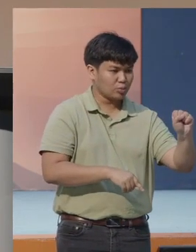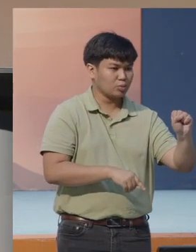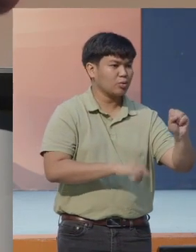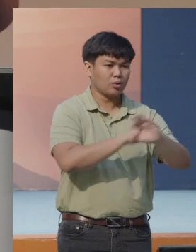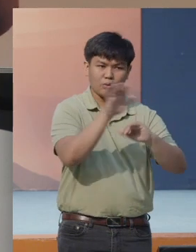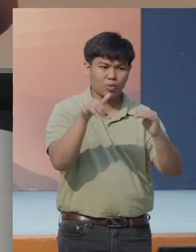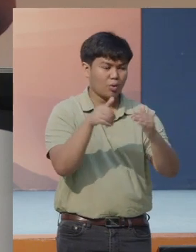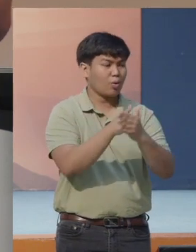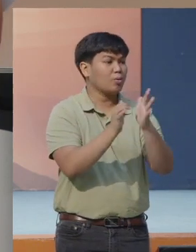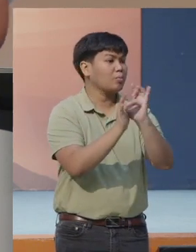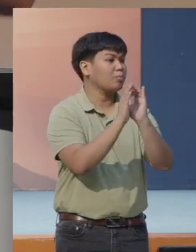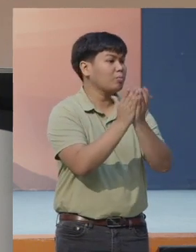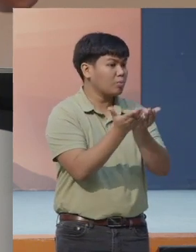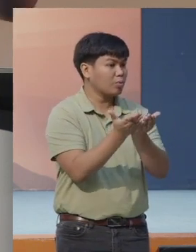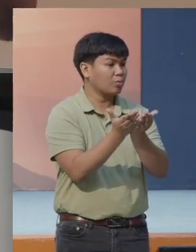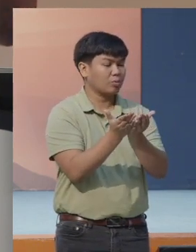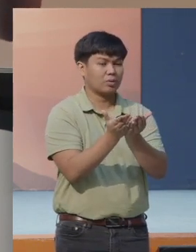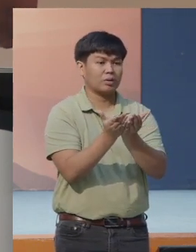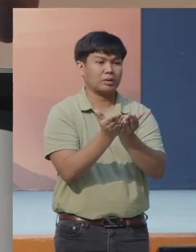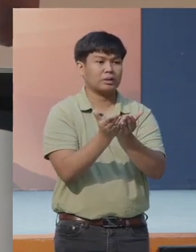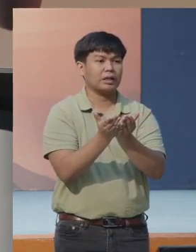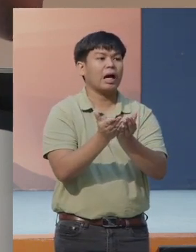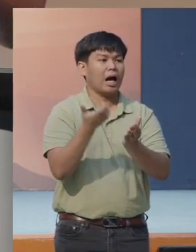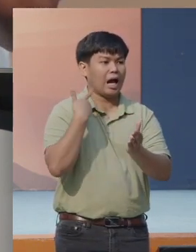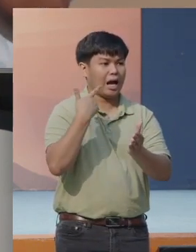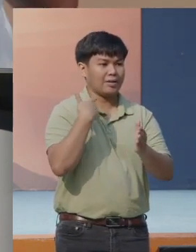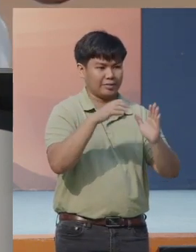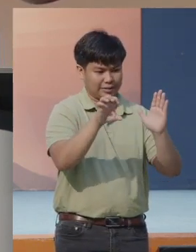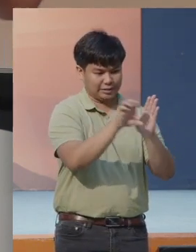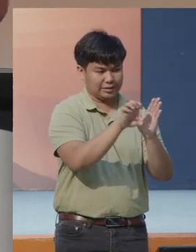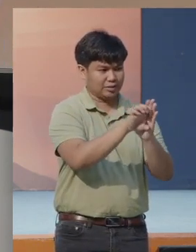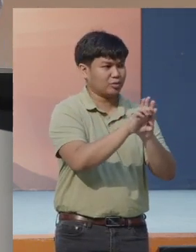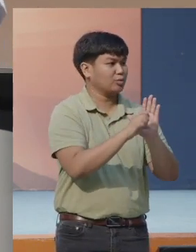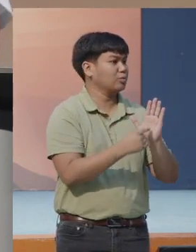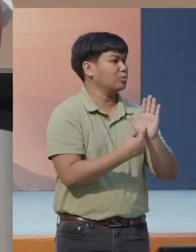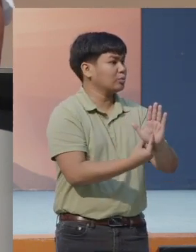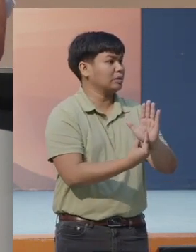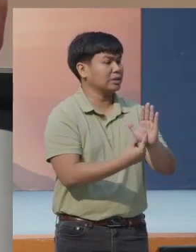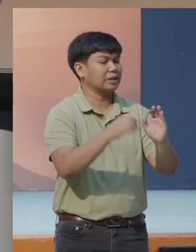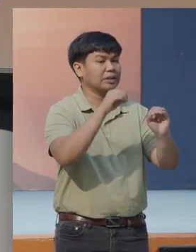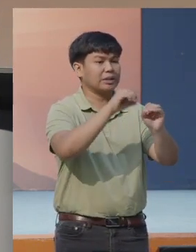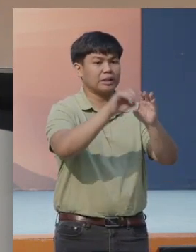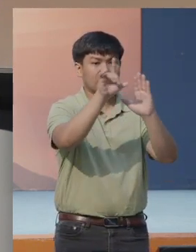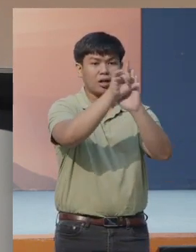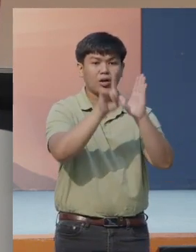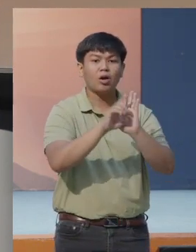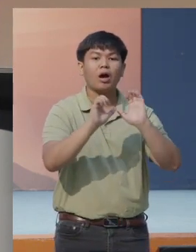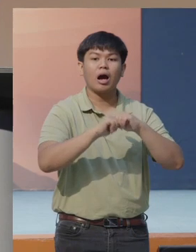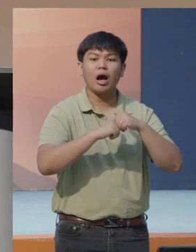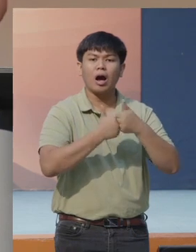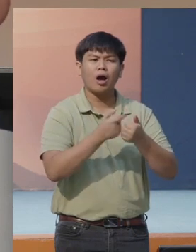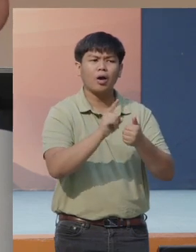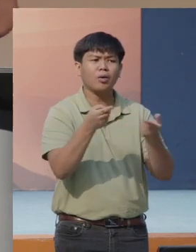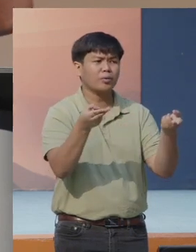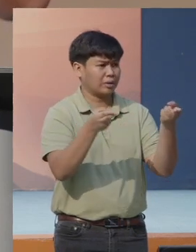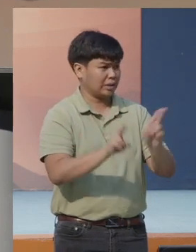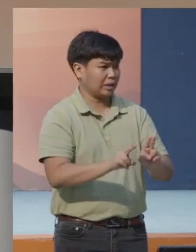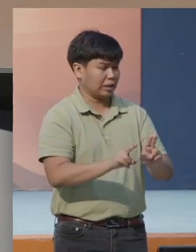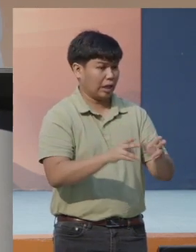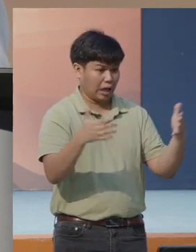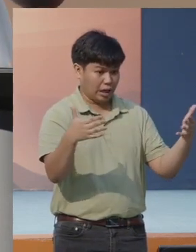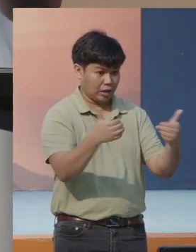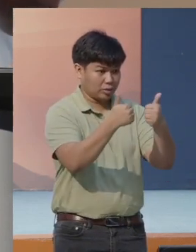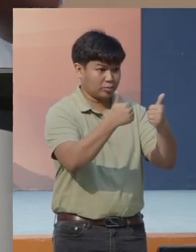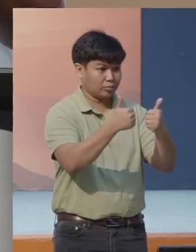Numbers. Bukod pa kay Joshua, may specific examples pa nga sa batas nila kung paano nangyayari yung